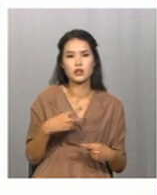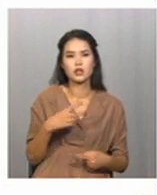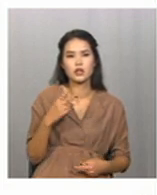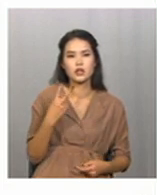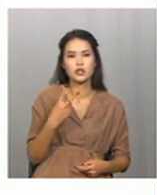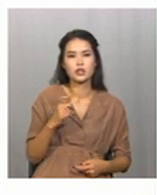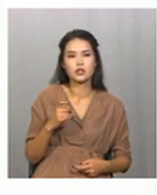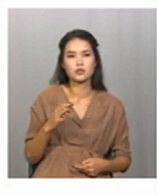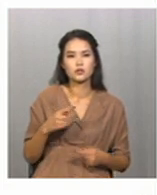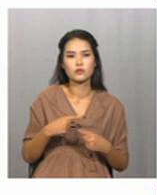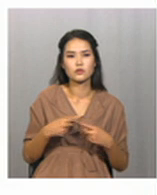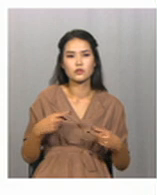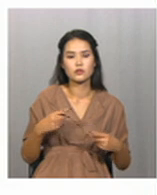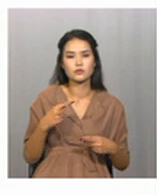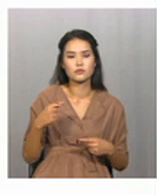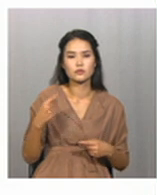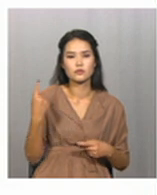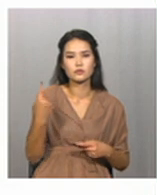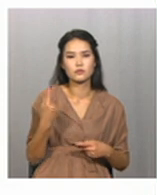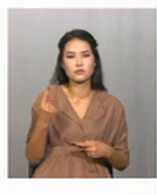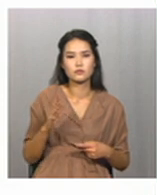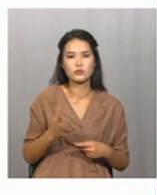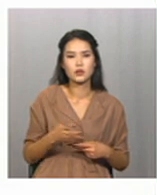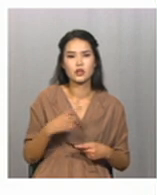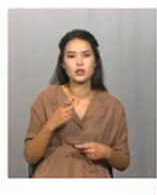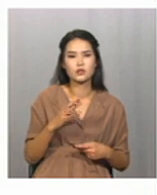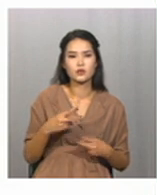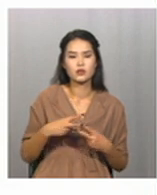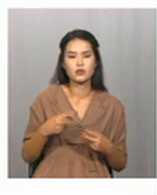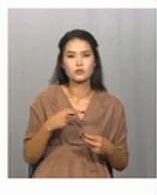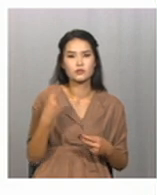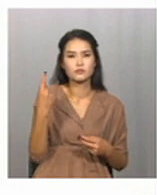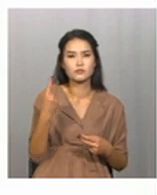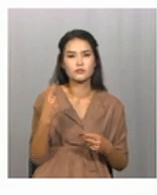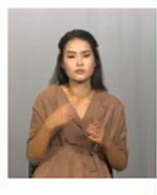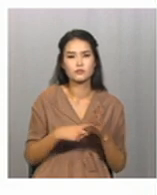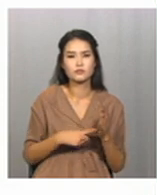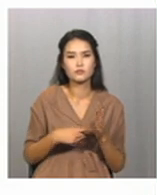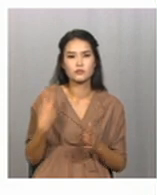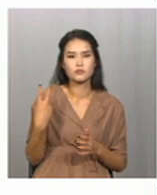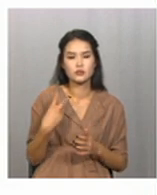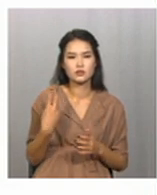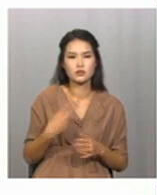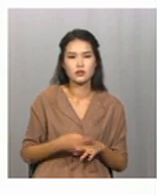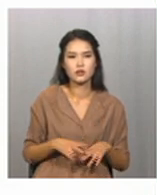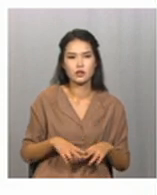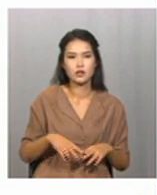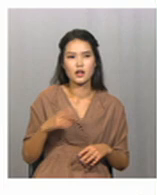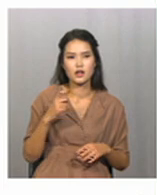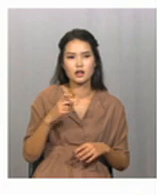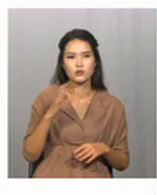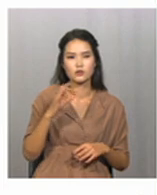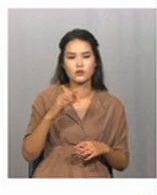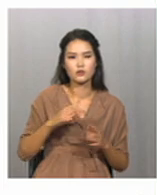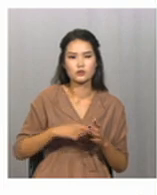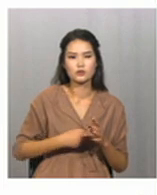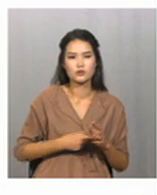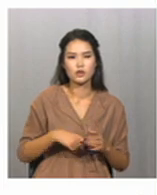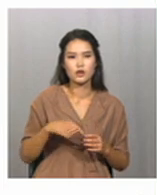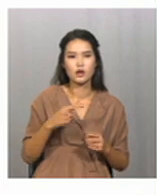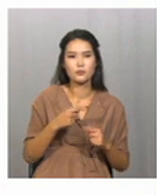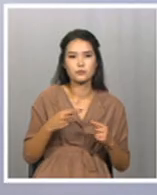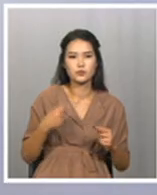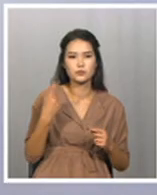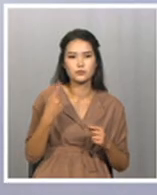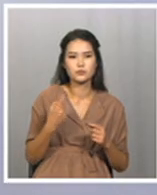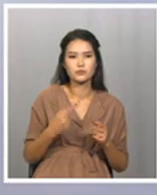болады минус 1-ге, бұл жерден x0-ның мәні шығады минус 1 бөлінген 2-ге. Яғни x0 нүктесі минус 2-ден 1-ге